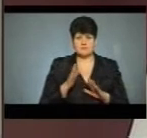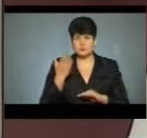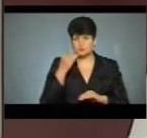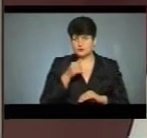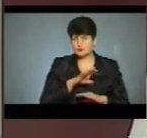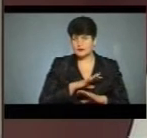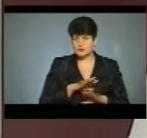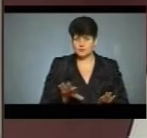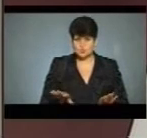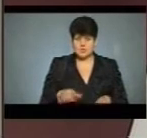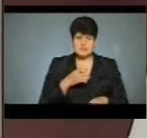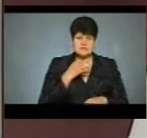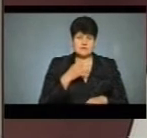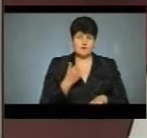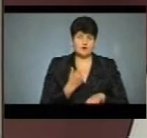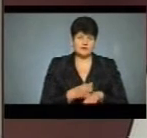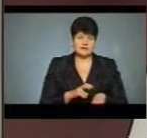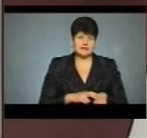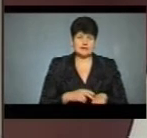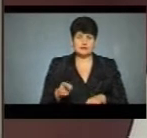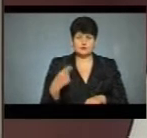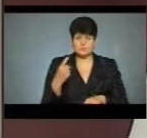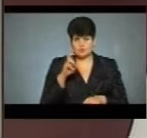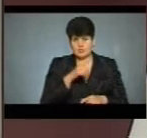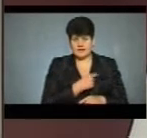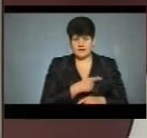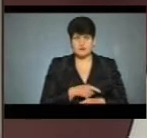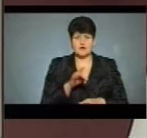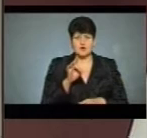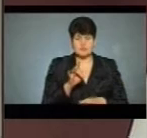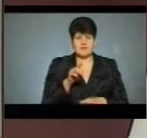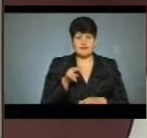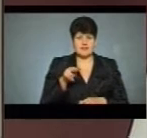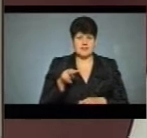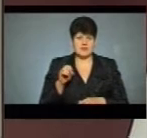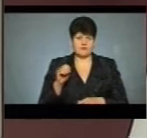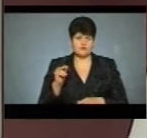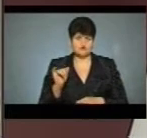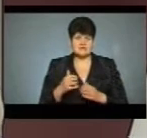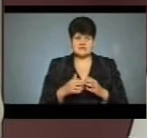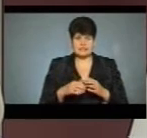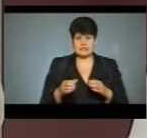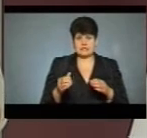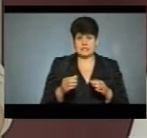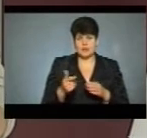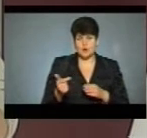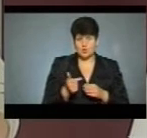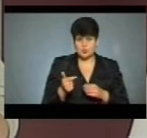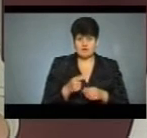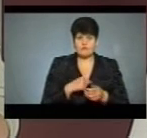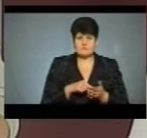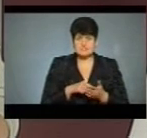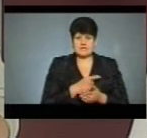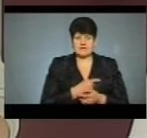було. Як повідомив головний лікар Тернопільської міської лікарні номер 2 Ростислав Левчук, із середини грудня в міській лікарні номер 2 від пневмонії